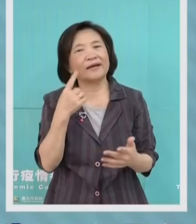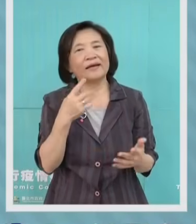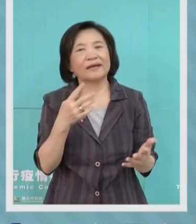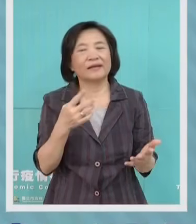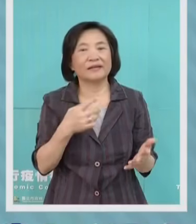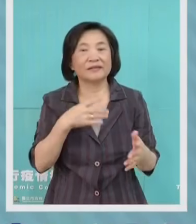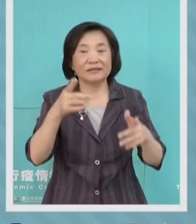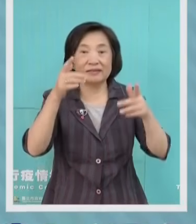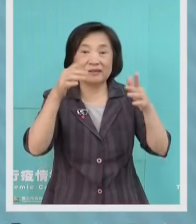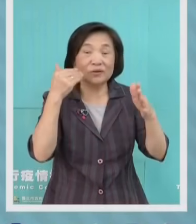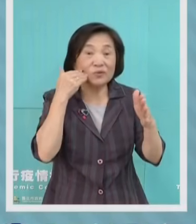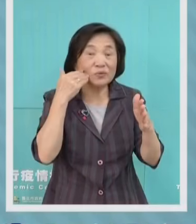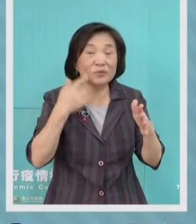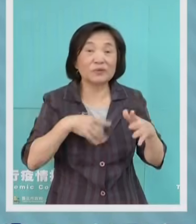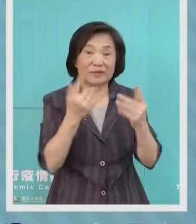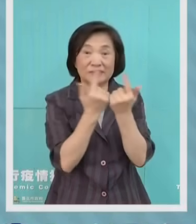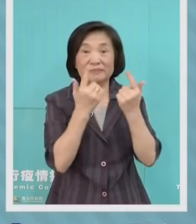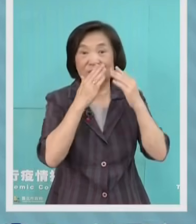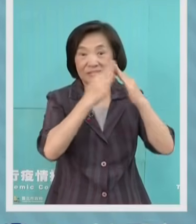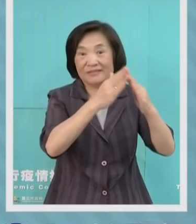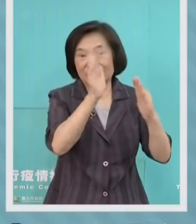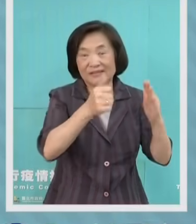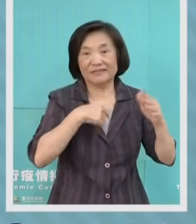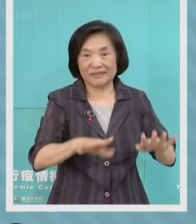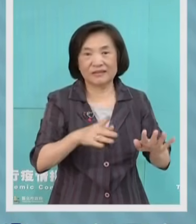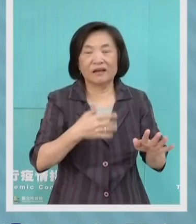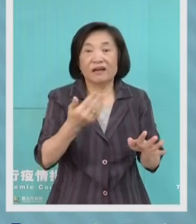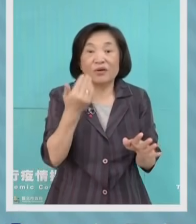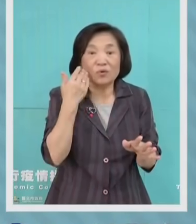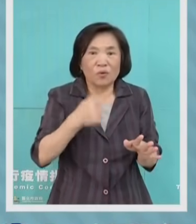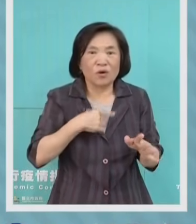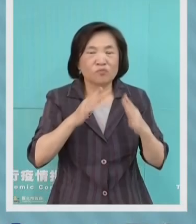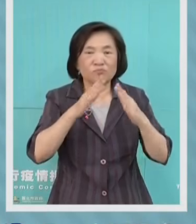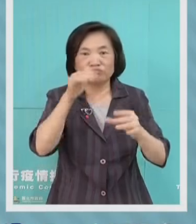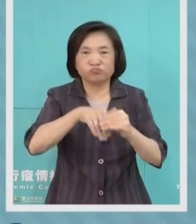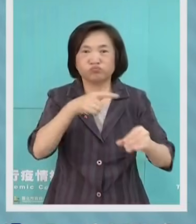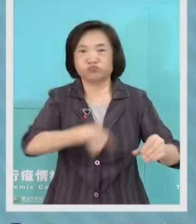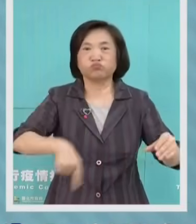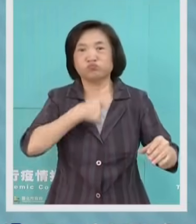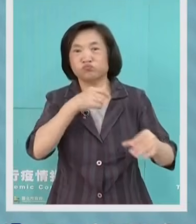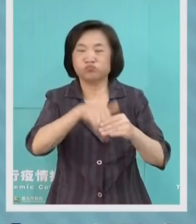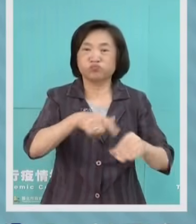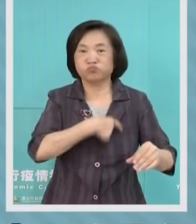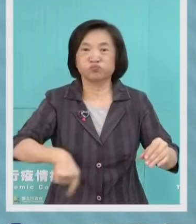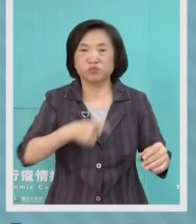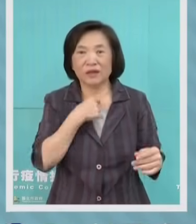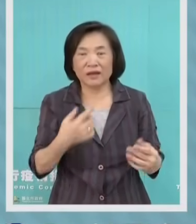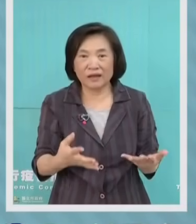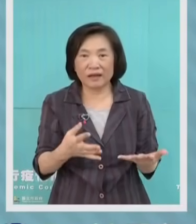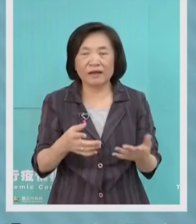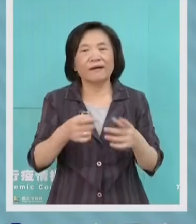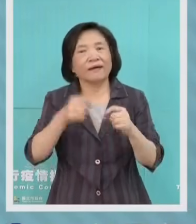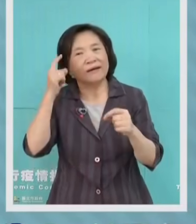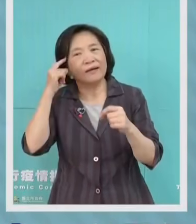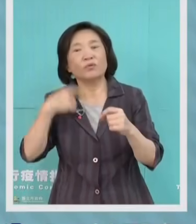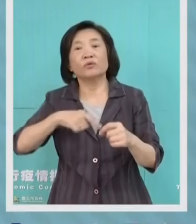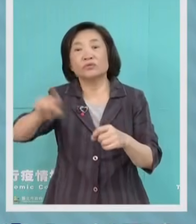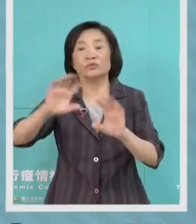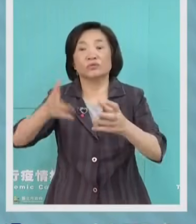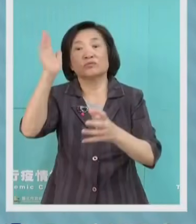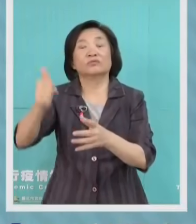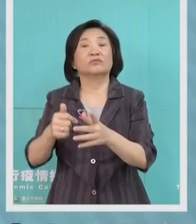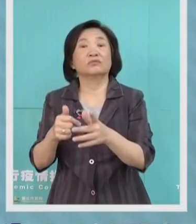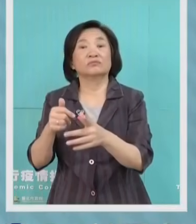如果那么喜欢选举，我当年2020就去选总统了。我们还是为了北流北翼大巨蛋要散落，乖乖留下，我会